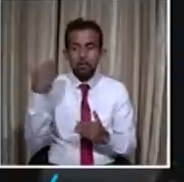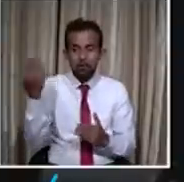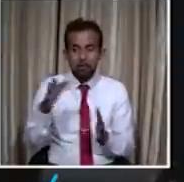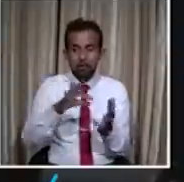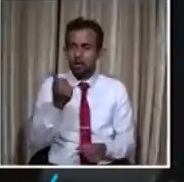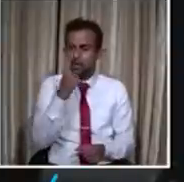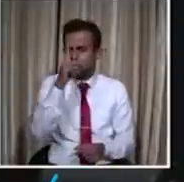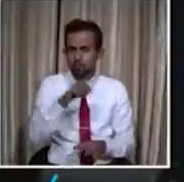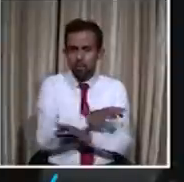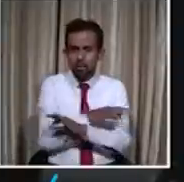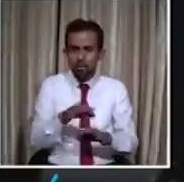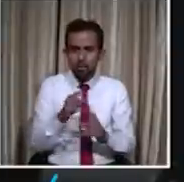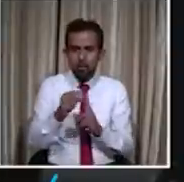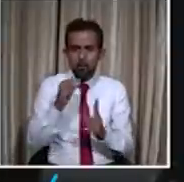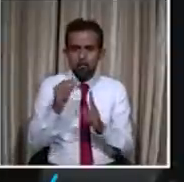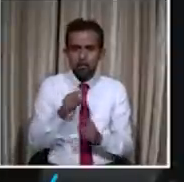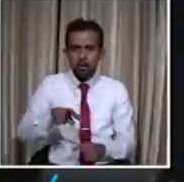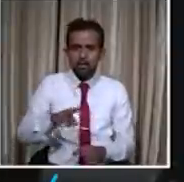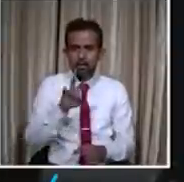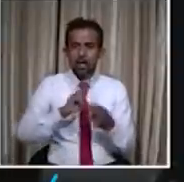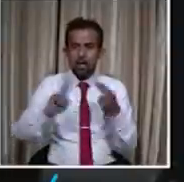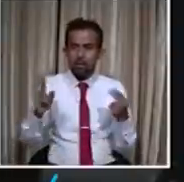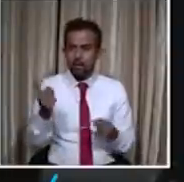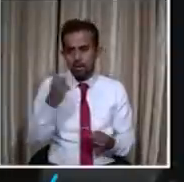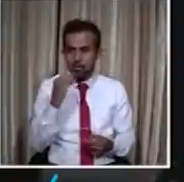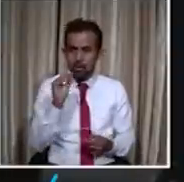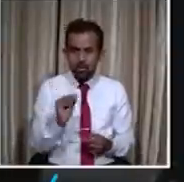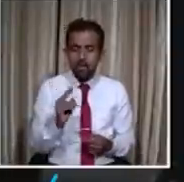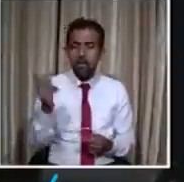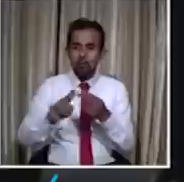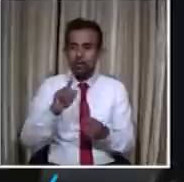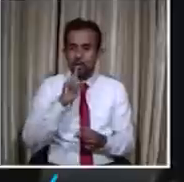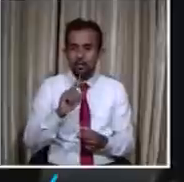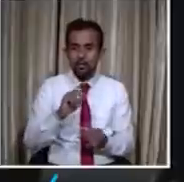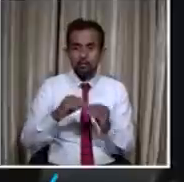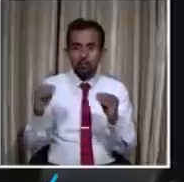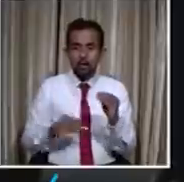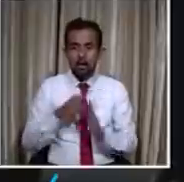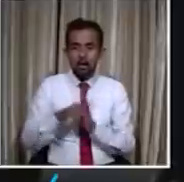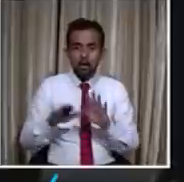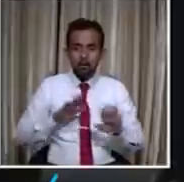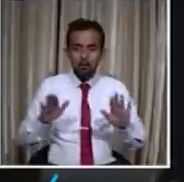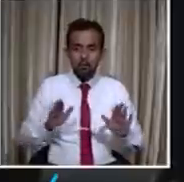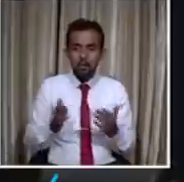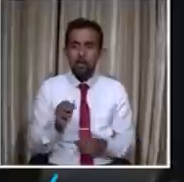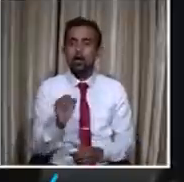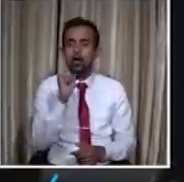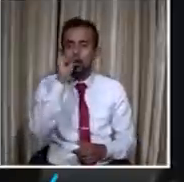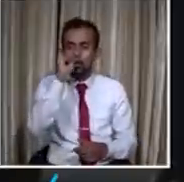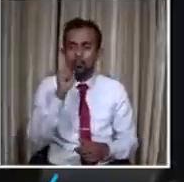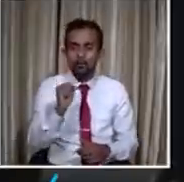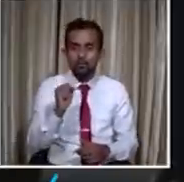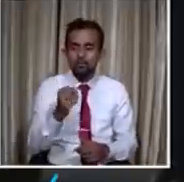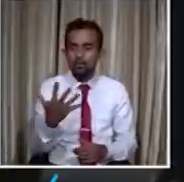ප්‍රජාතන්ත්‍රවාදය කතා කරන අය මේ පාර්ලිමේන්තුවේ 225 එපයි කියනෝ නම් ඒ එපයි කියන අයට අමතරව රටක පරිපාලනයක් ගෙනියන්නේ කොහොමද කියන එක කරුණාකරලා